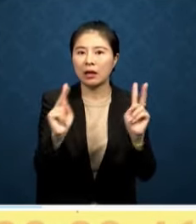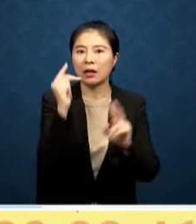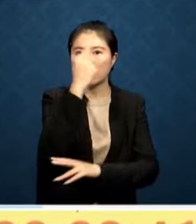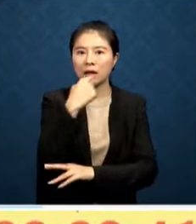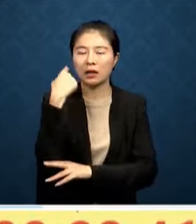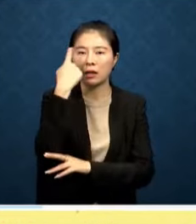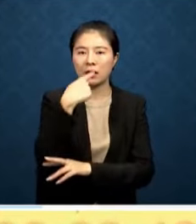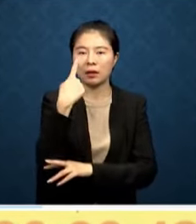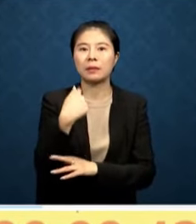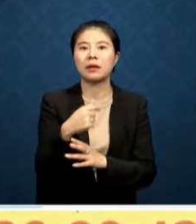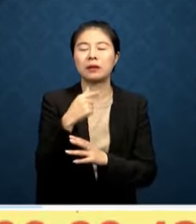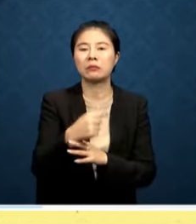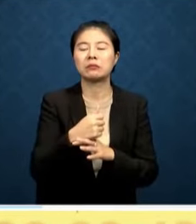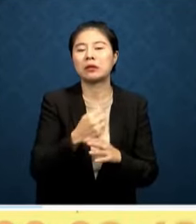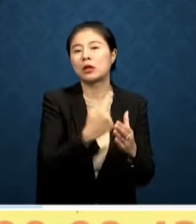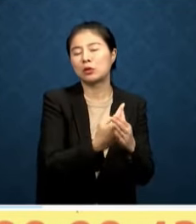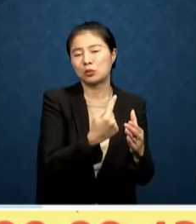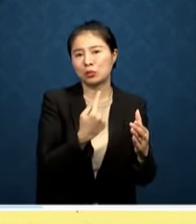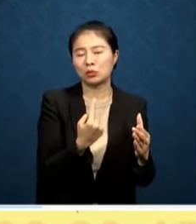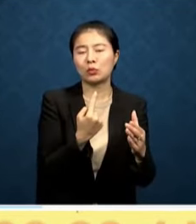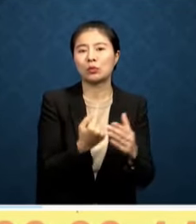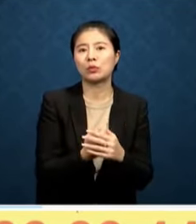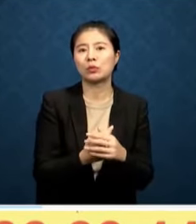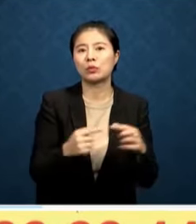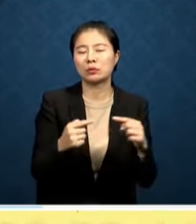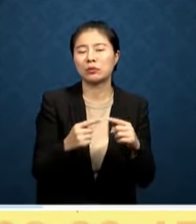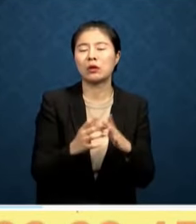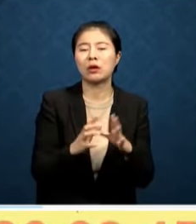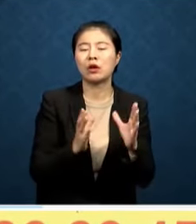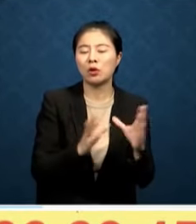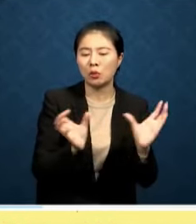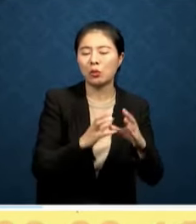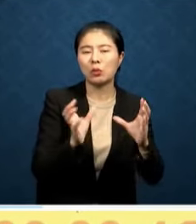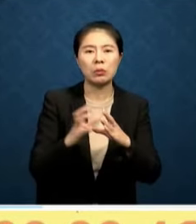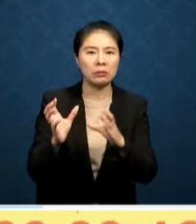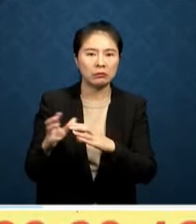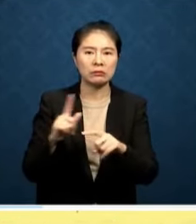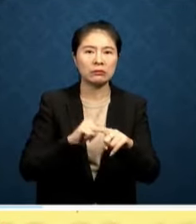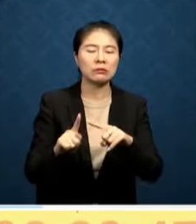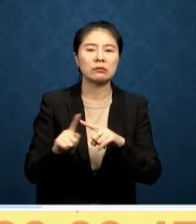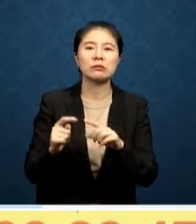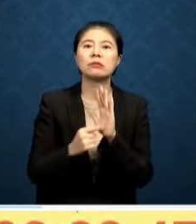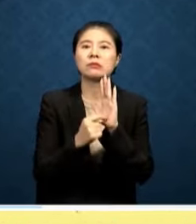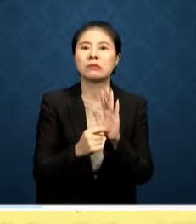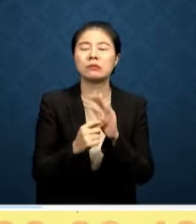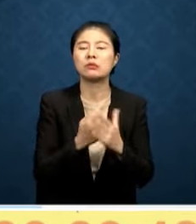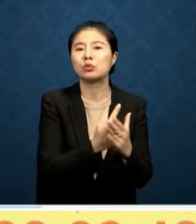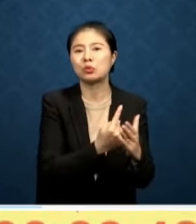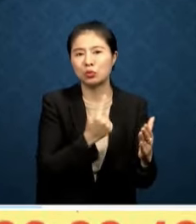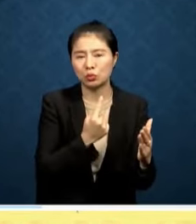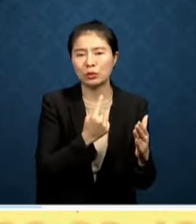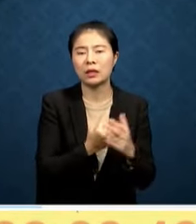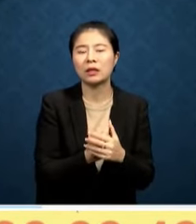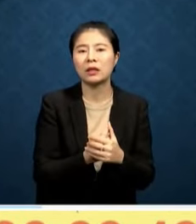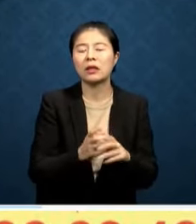ในฐานะตัวแทนของแต่ละภาคส่วนเช่นตัวแทนของ